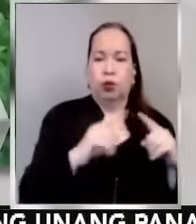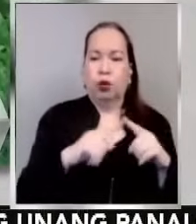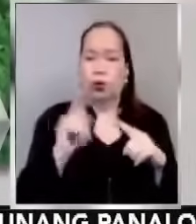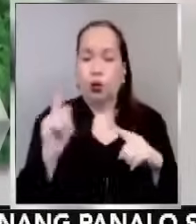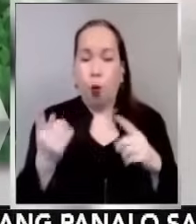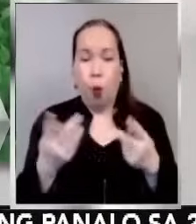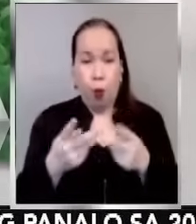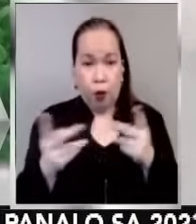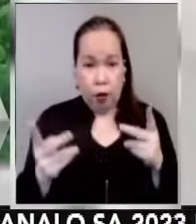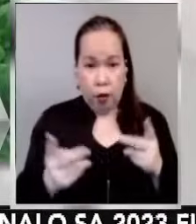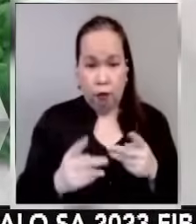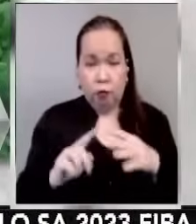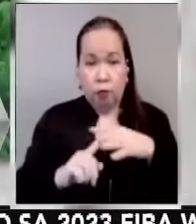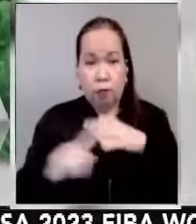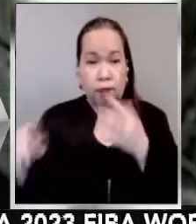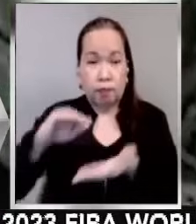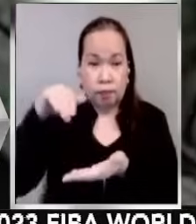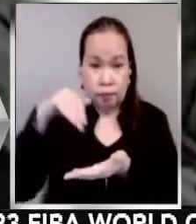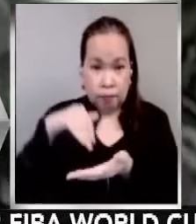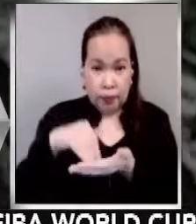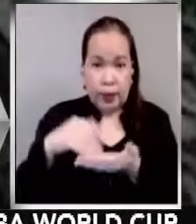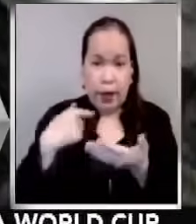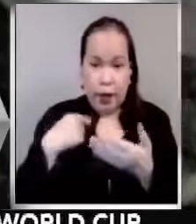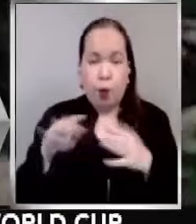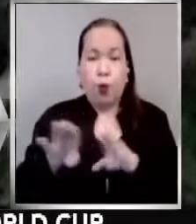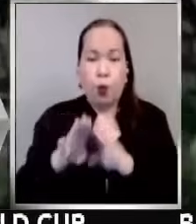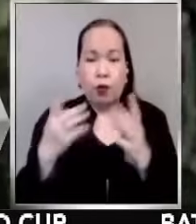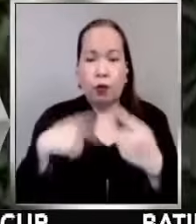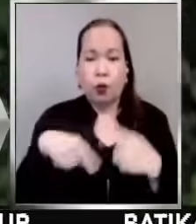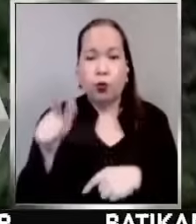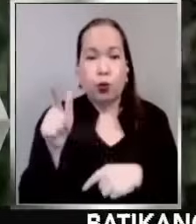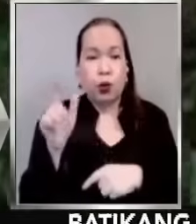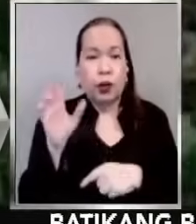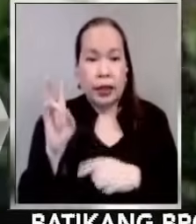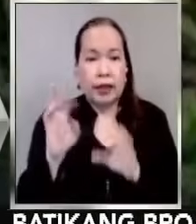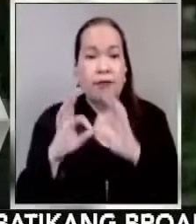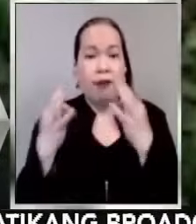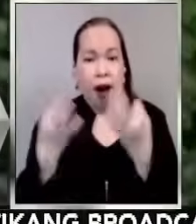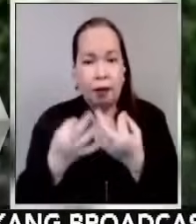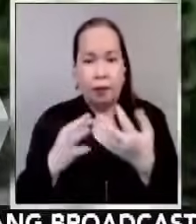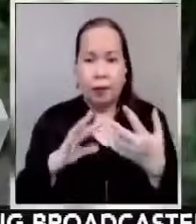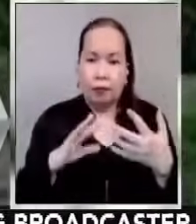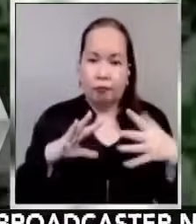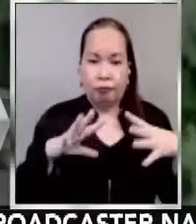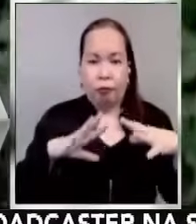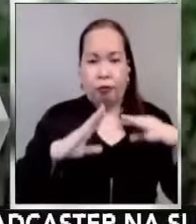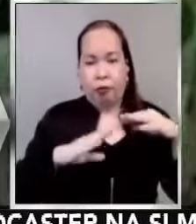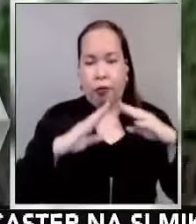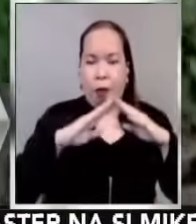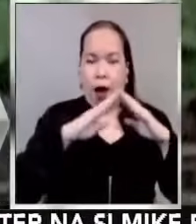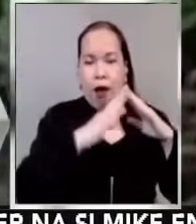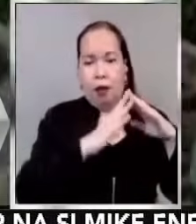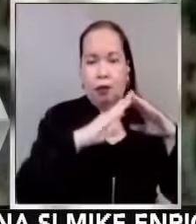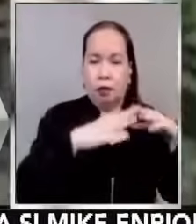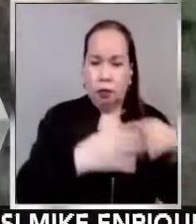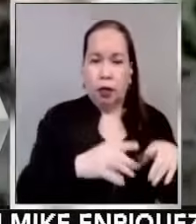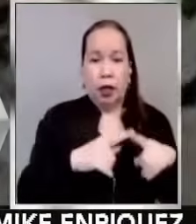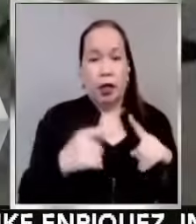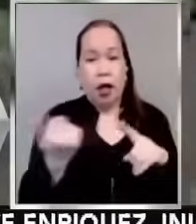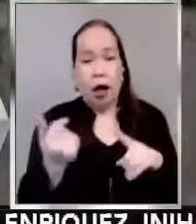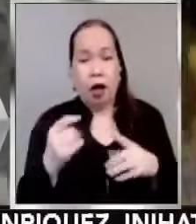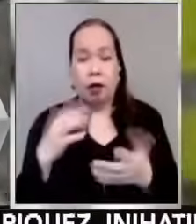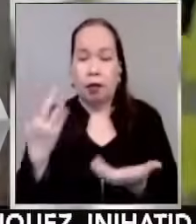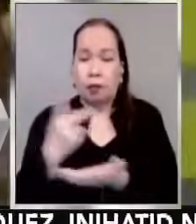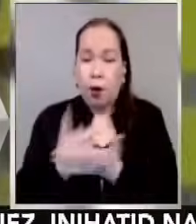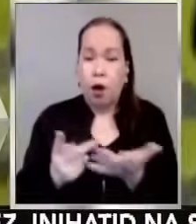binuksan para sa 27 apektadong pamilya. At sa ibang bahagi naman ng Metro Manila, nagkaroon naman ng pag-ulan at